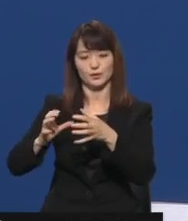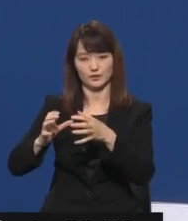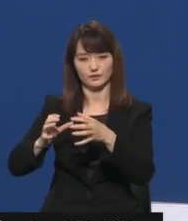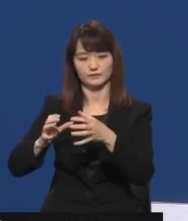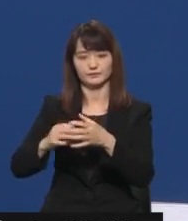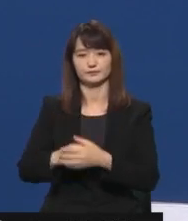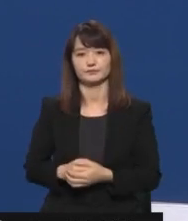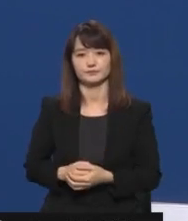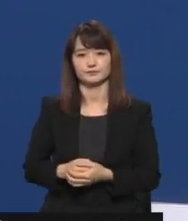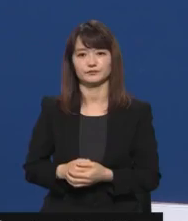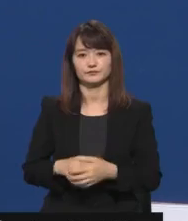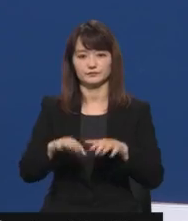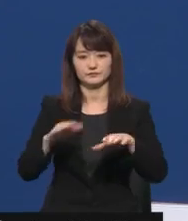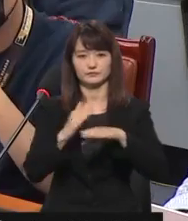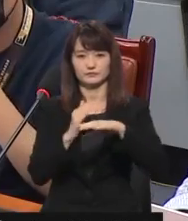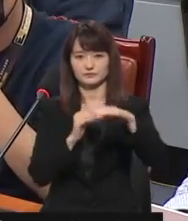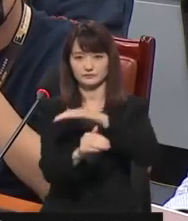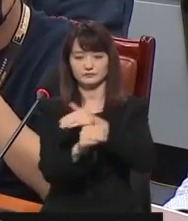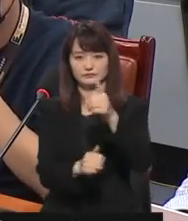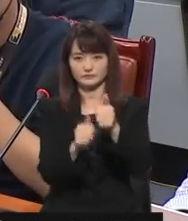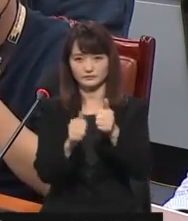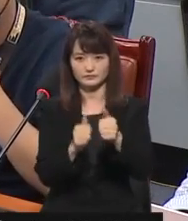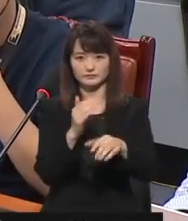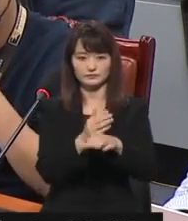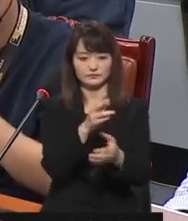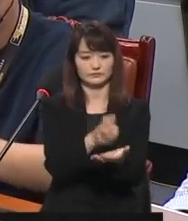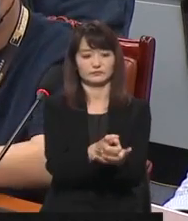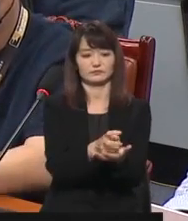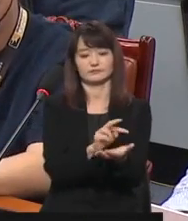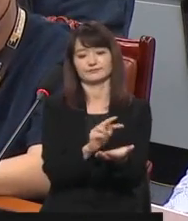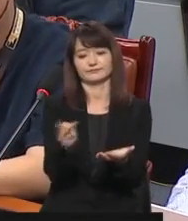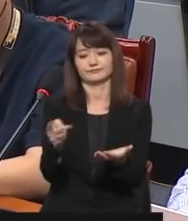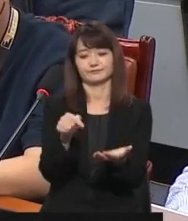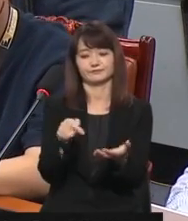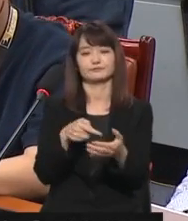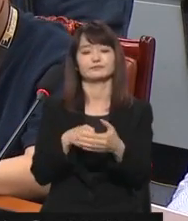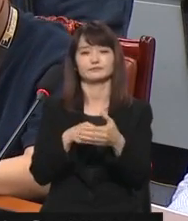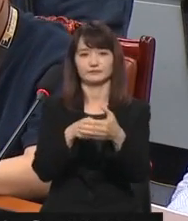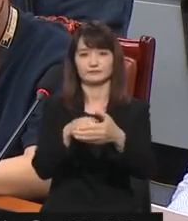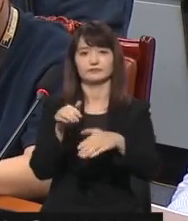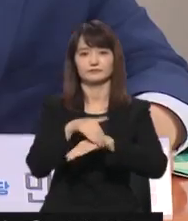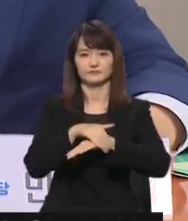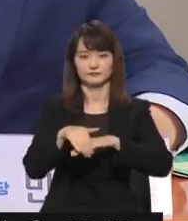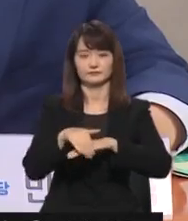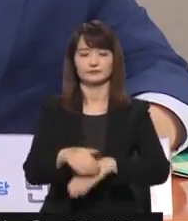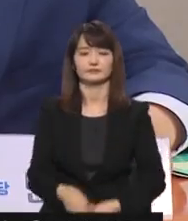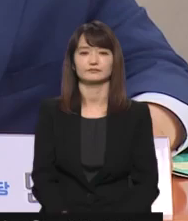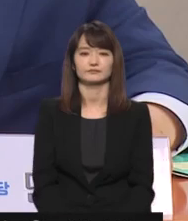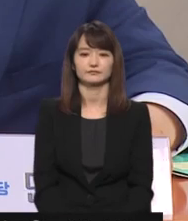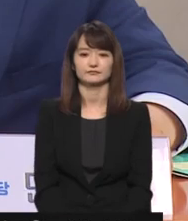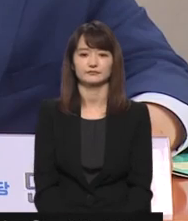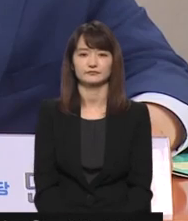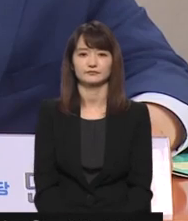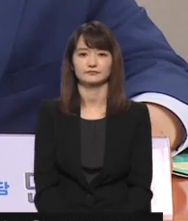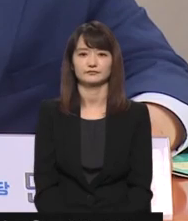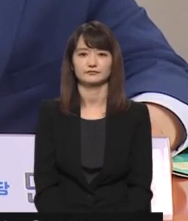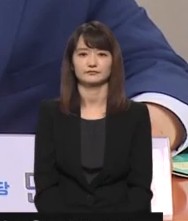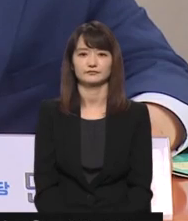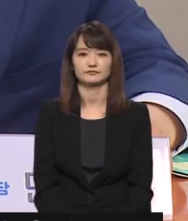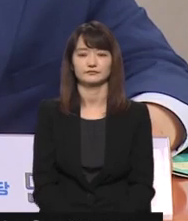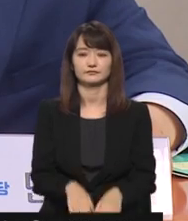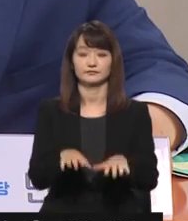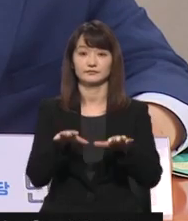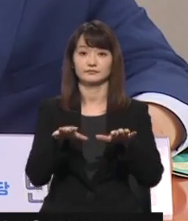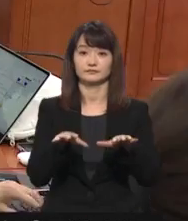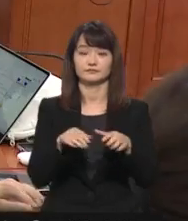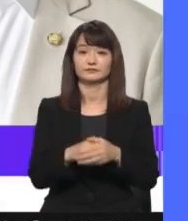어 이런 이번 참 당대의 때에 태어나기 개정안 을 추진할 예정입니다 2 예 절차를 말씀드리면 오늘